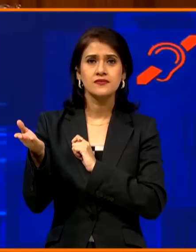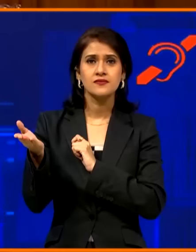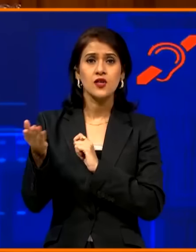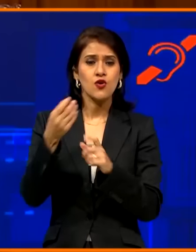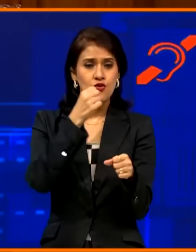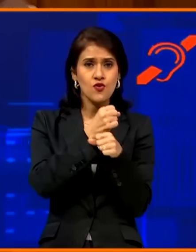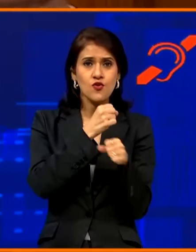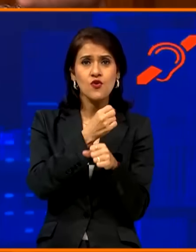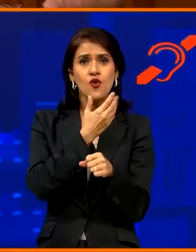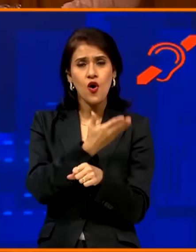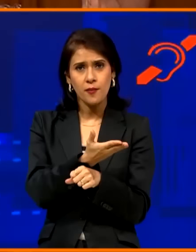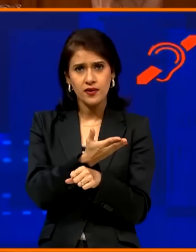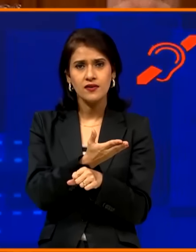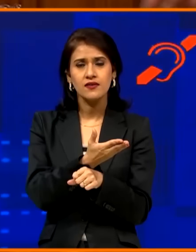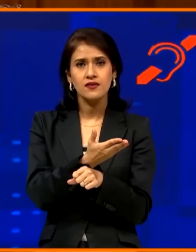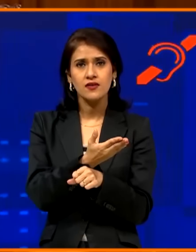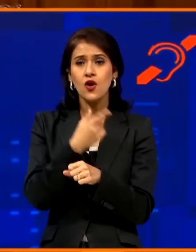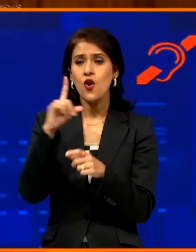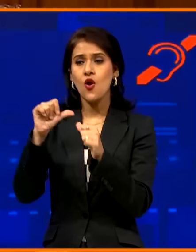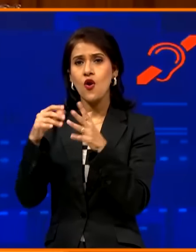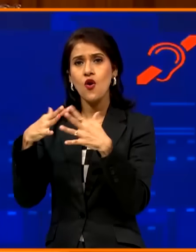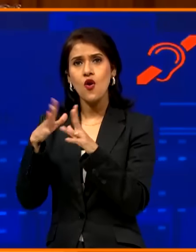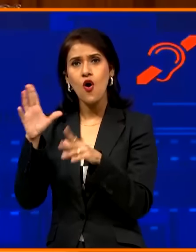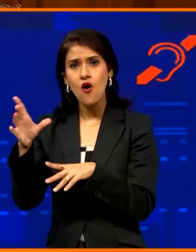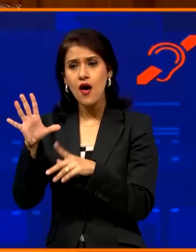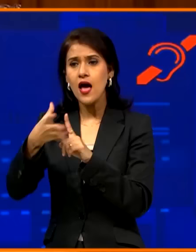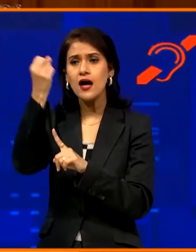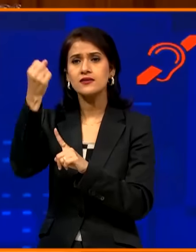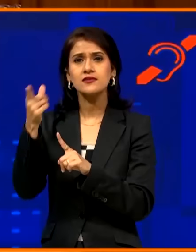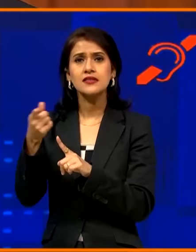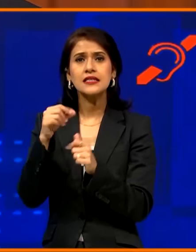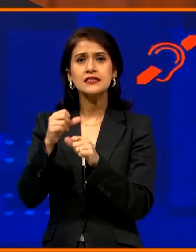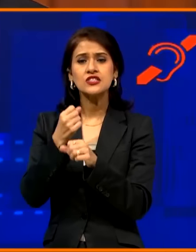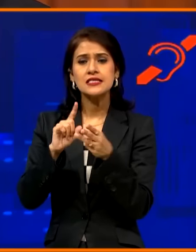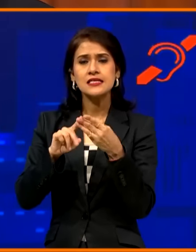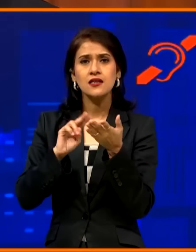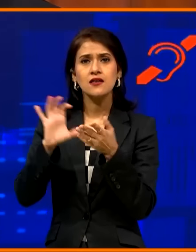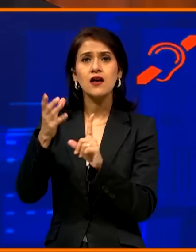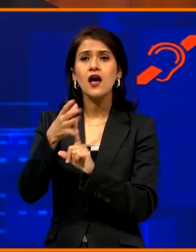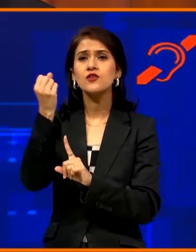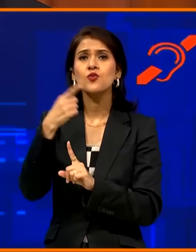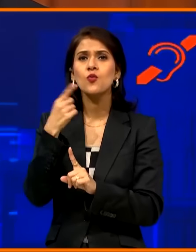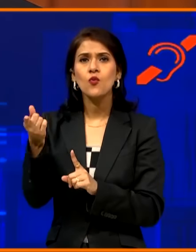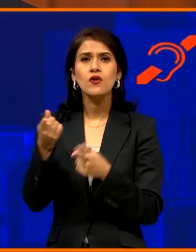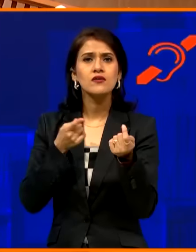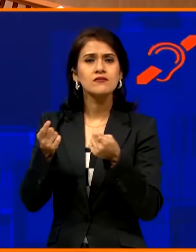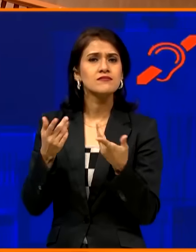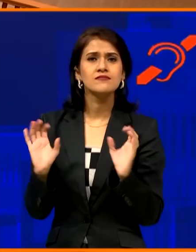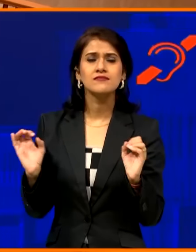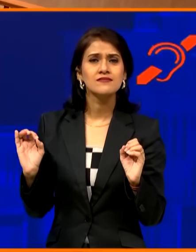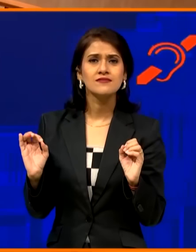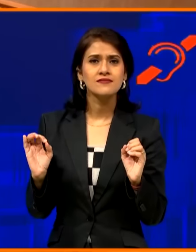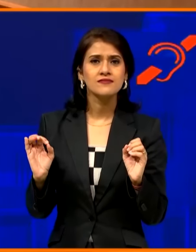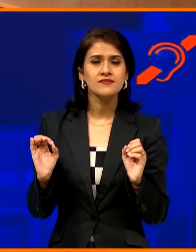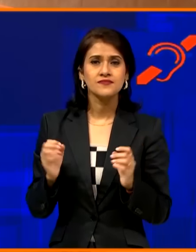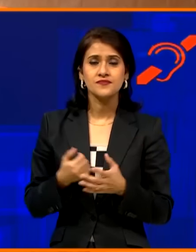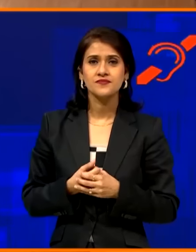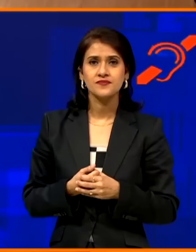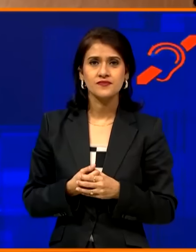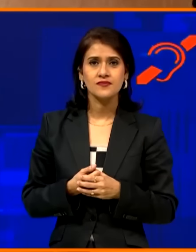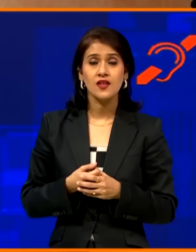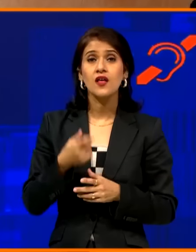सरकारों के पास है ना लॉ एनफोर्सिंग एजेंसीज के पास है लेकिन ऐसा तो नहीं है ना कि सिर्फ मुसलमानों की लिंचिंग होती है